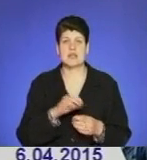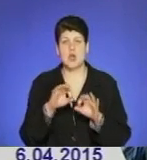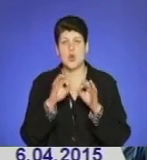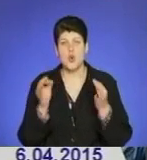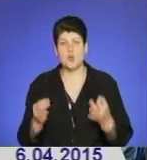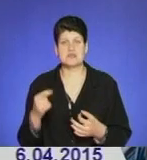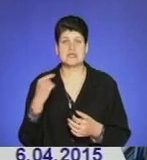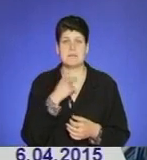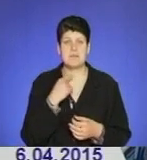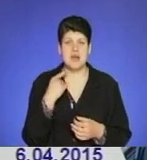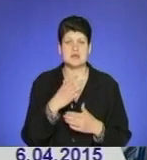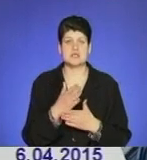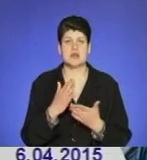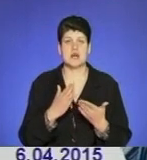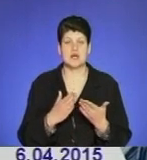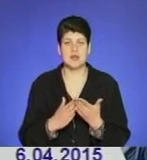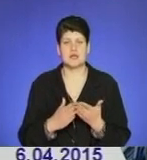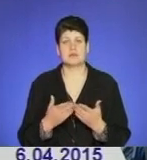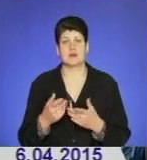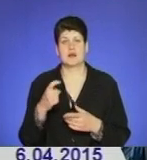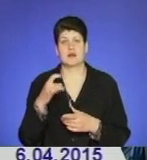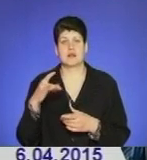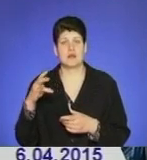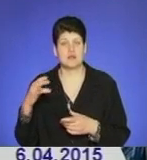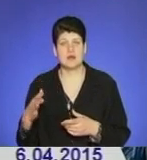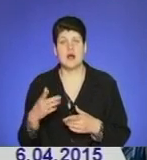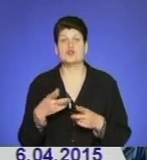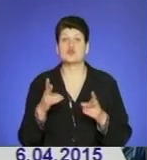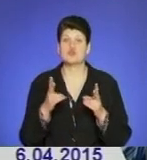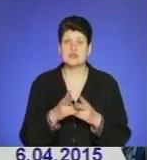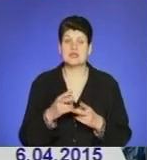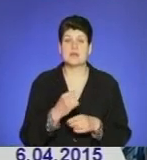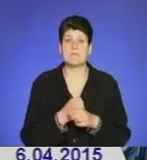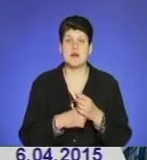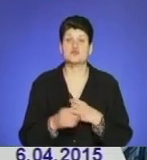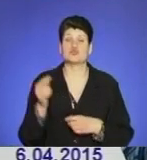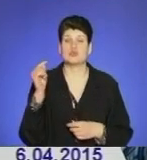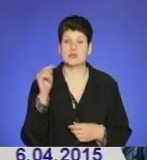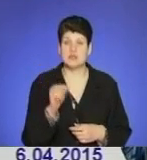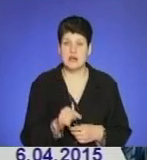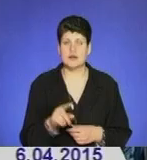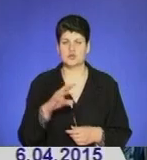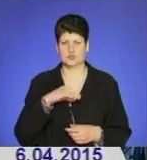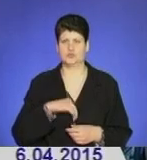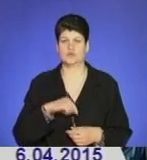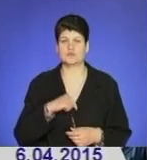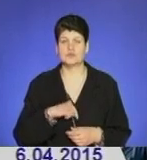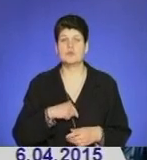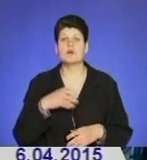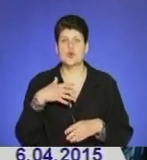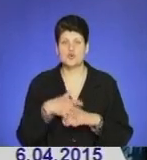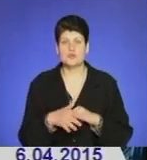м'яса, хліба і хрону, а для того, щоб Пасху зустріти так духовно, щоб ми розуміли, що